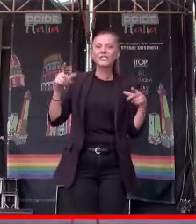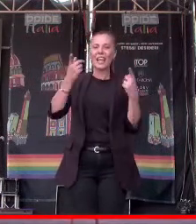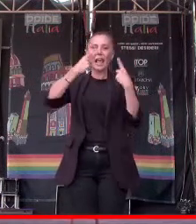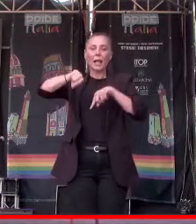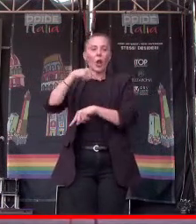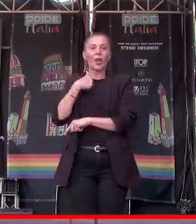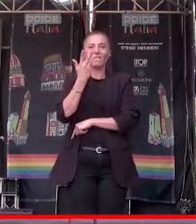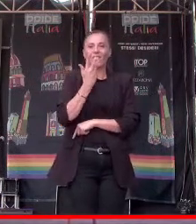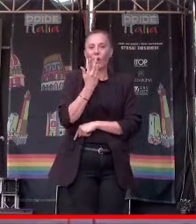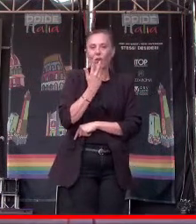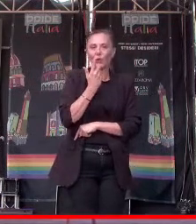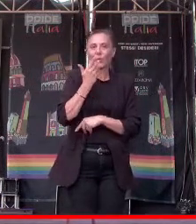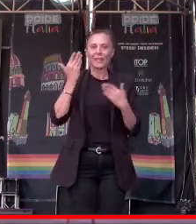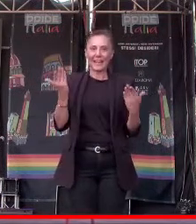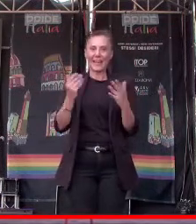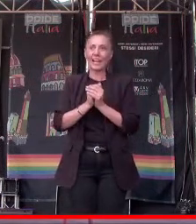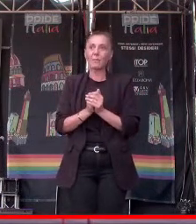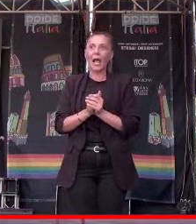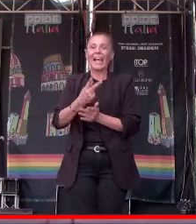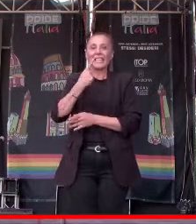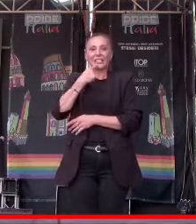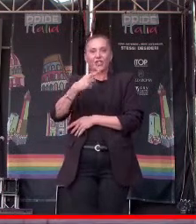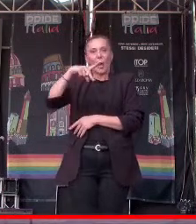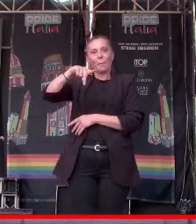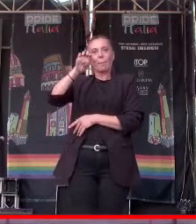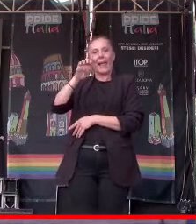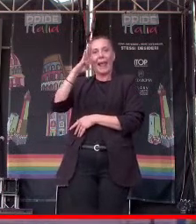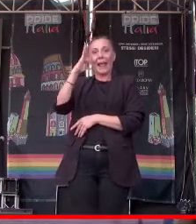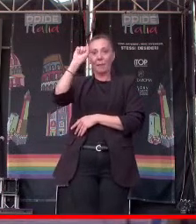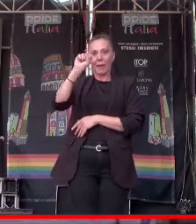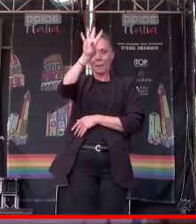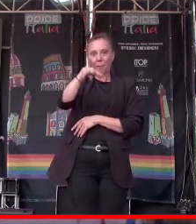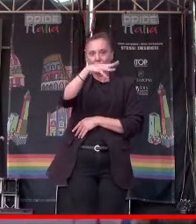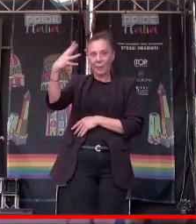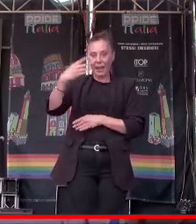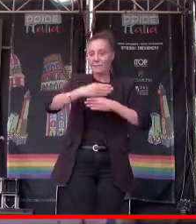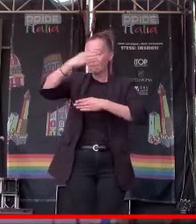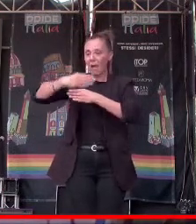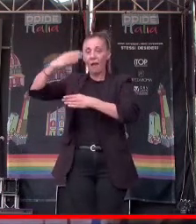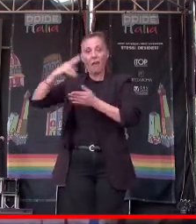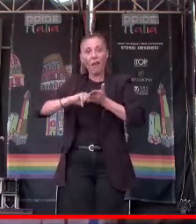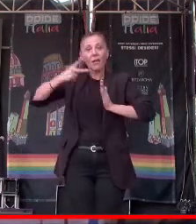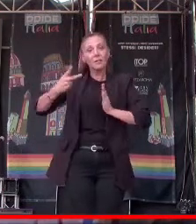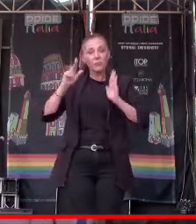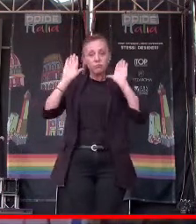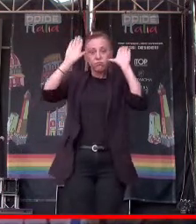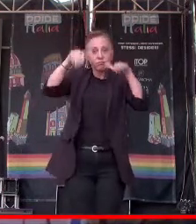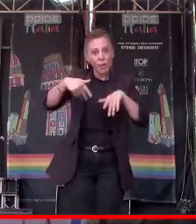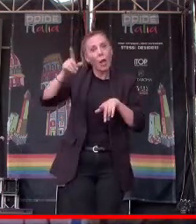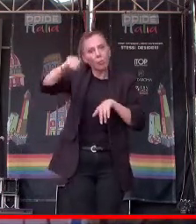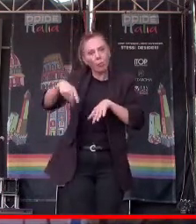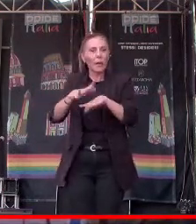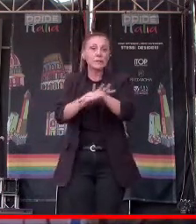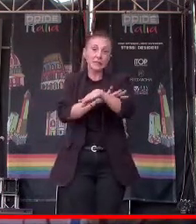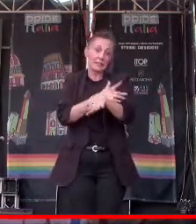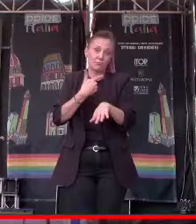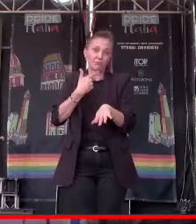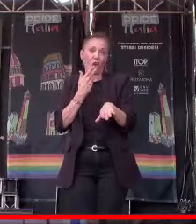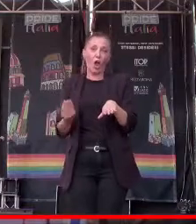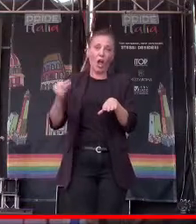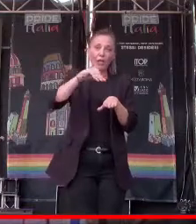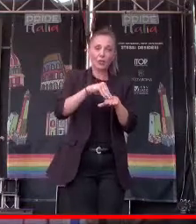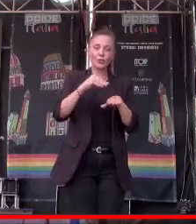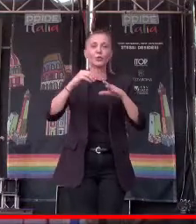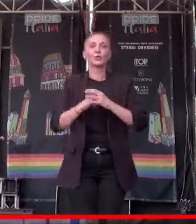vorremmo, e si parlava di PEBA, piani per l'eliminazione delle barriere architettoniche e sensoriali, aggiungerei.